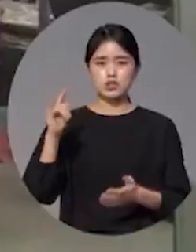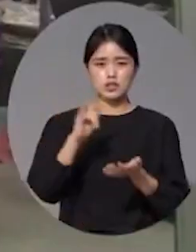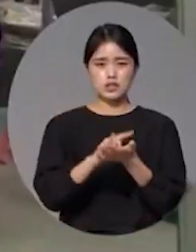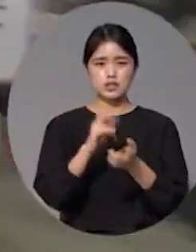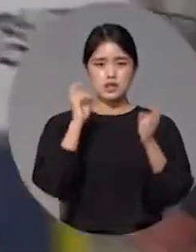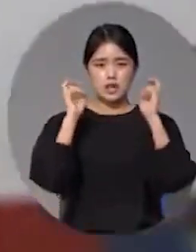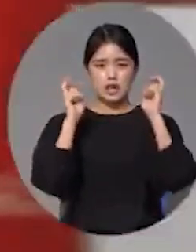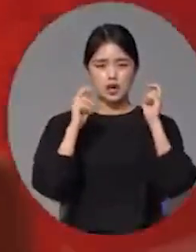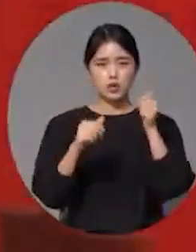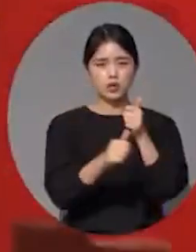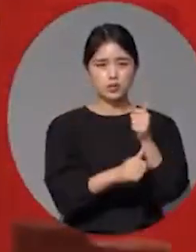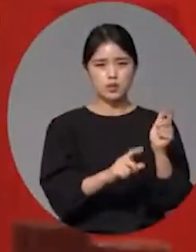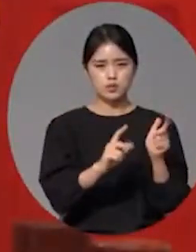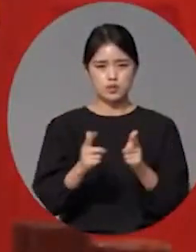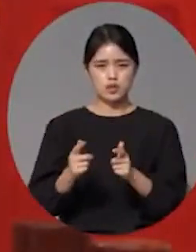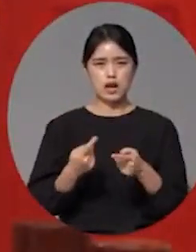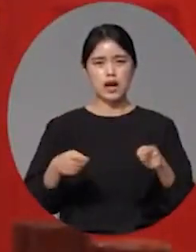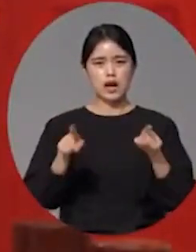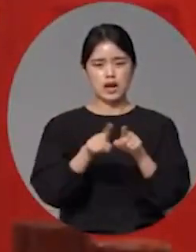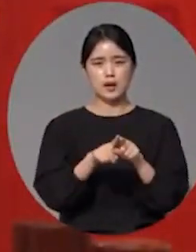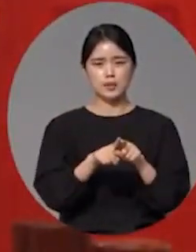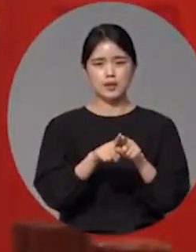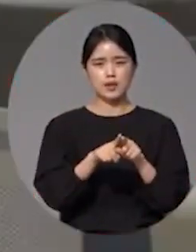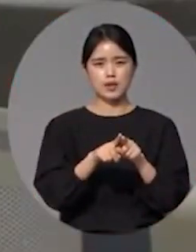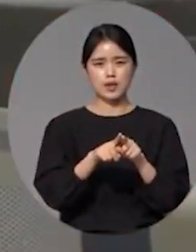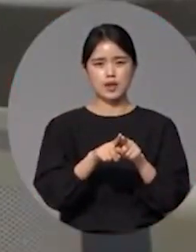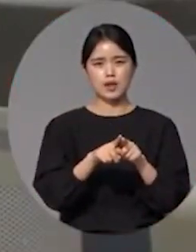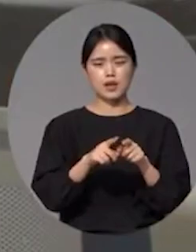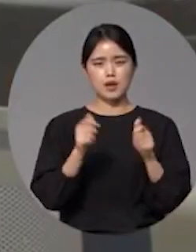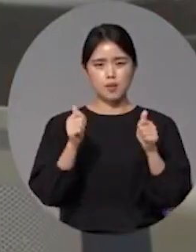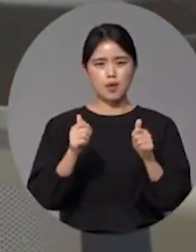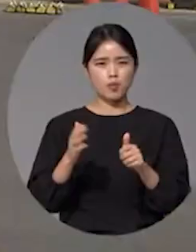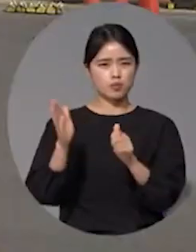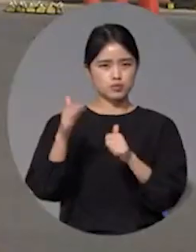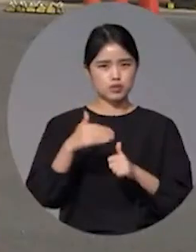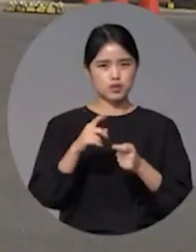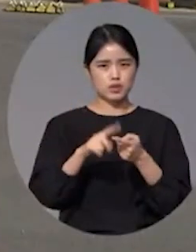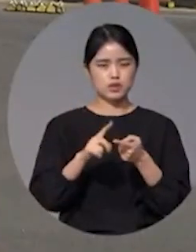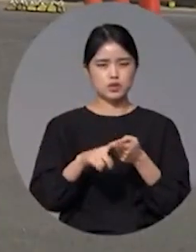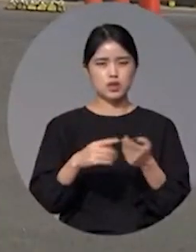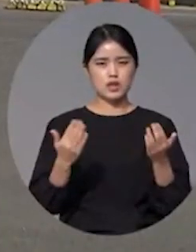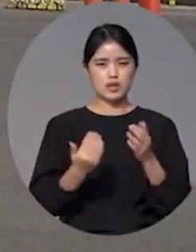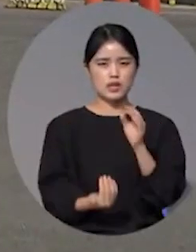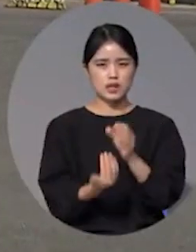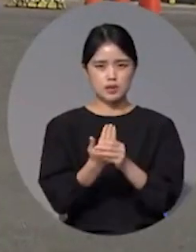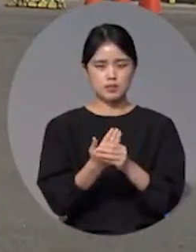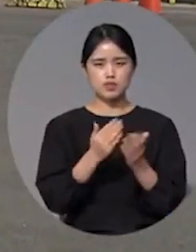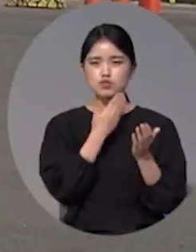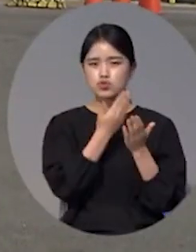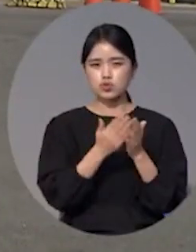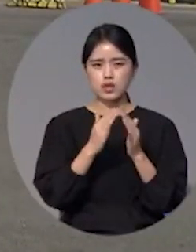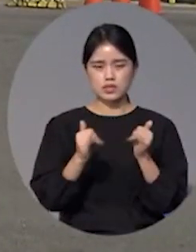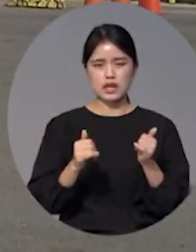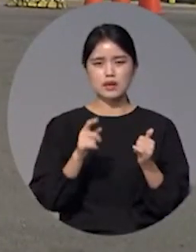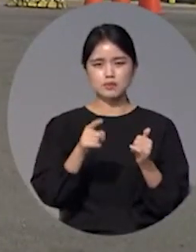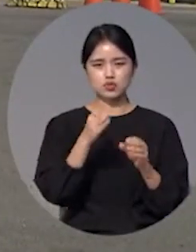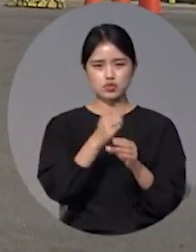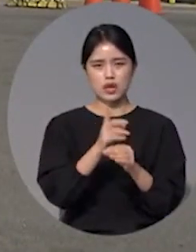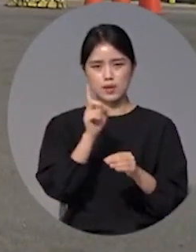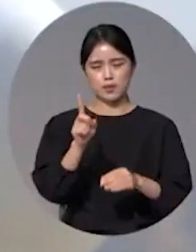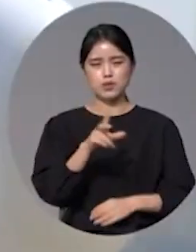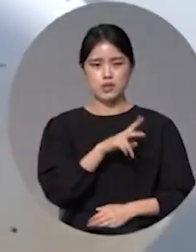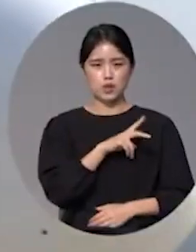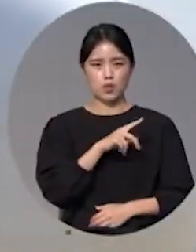임원진 등 이 의원과 함께 기소된 피고인 들 대부분이 사건의 핵심으로 이 의원을 지목한 가운데 이